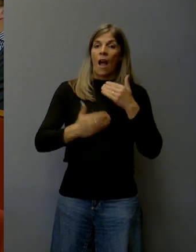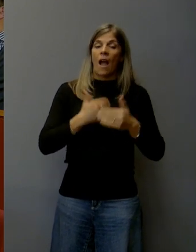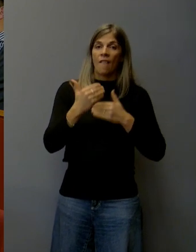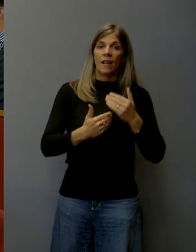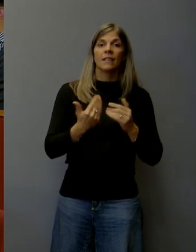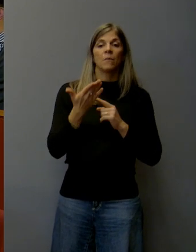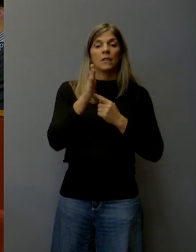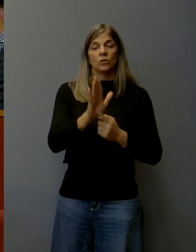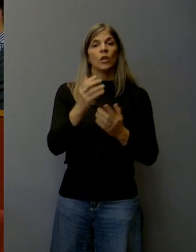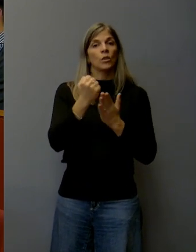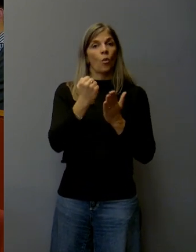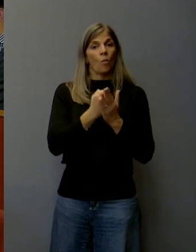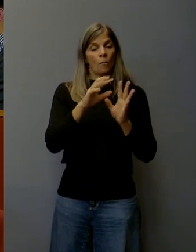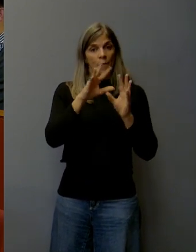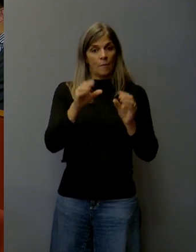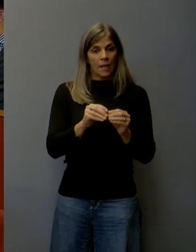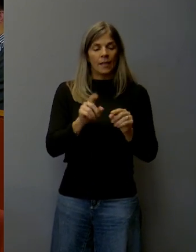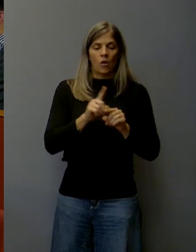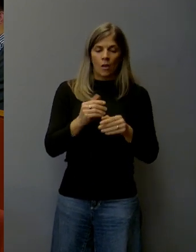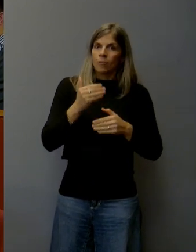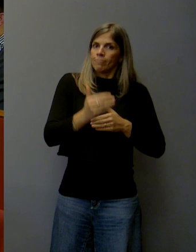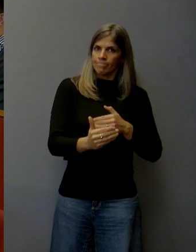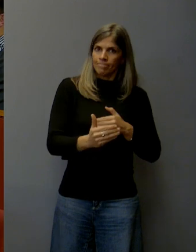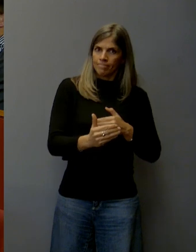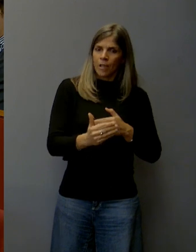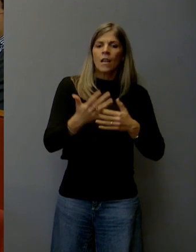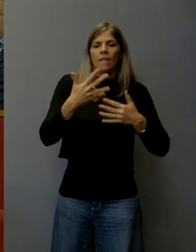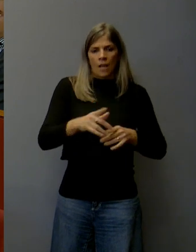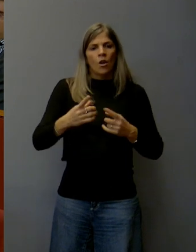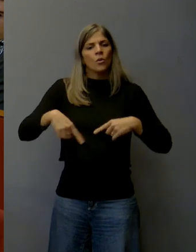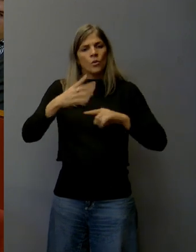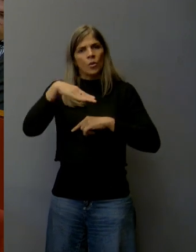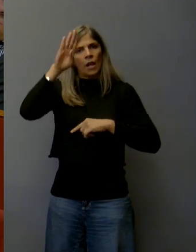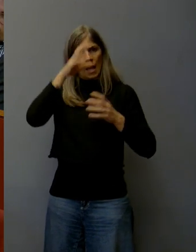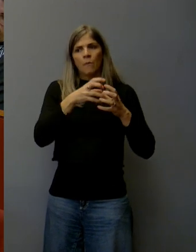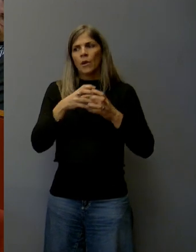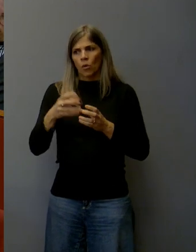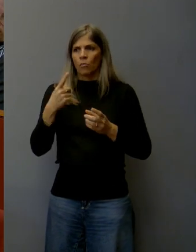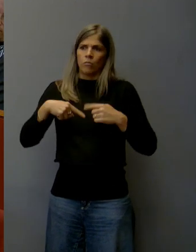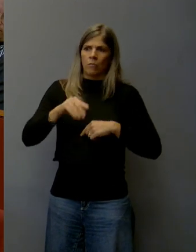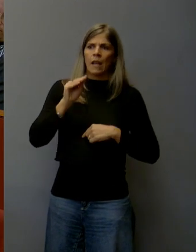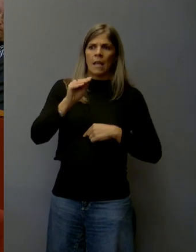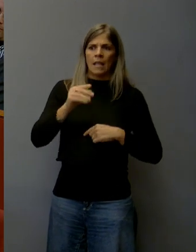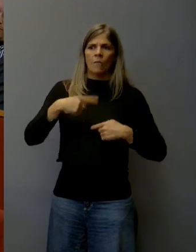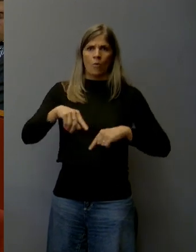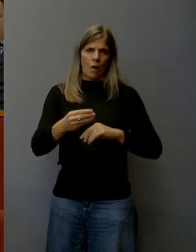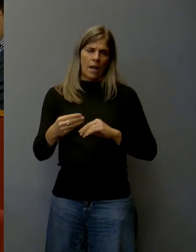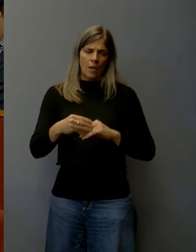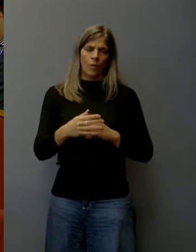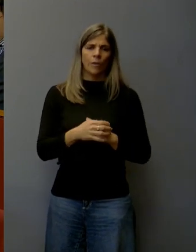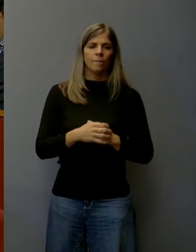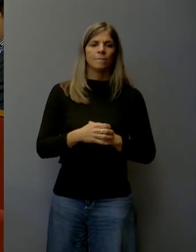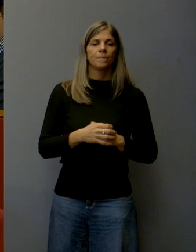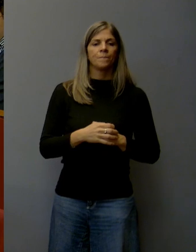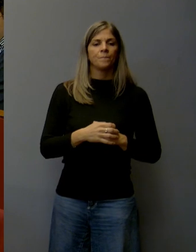un step Come dice giustamente lei Dopodiché procediamo una capigruppo che a questo punto le chiediamo Anche noi al termine di questa parte